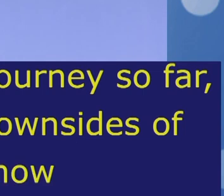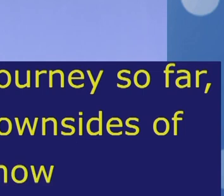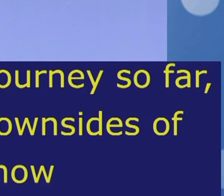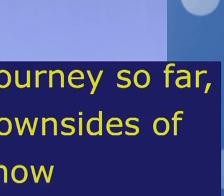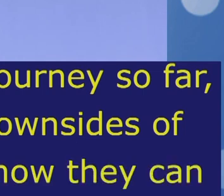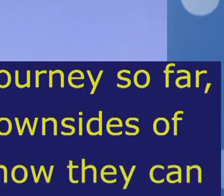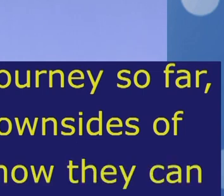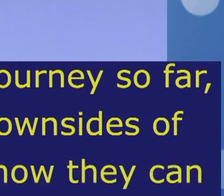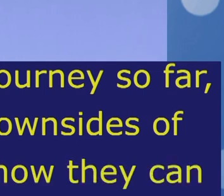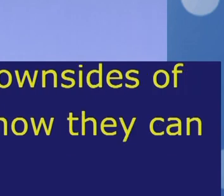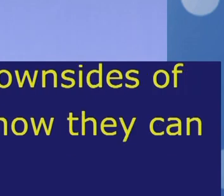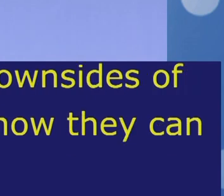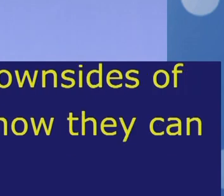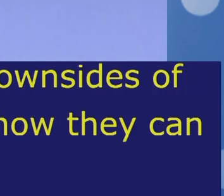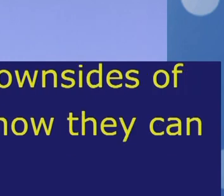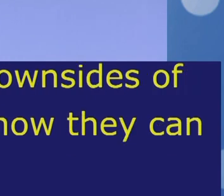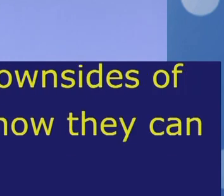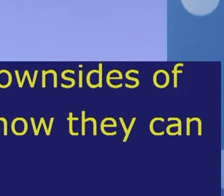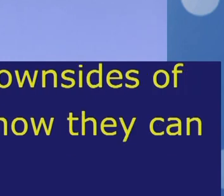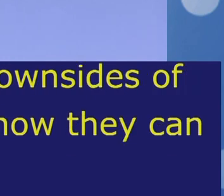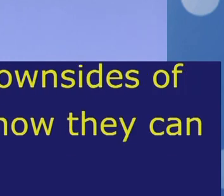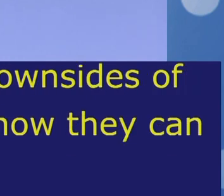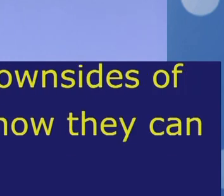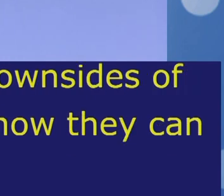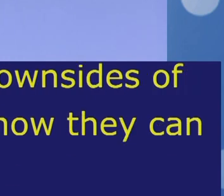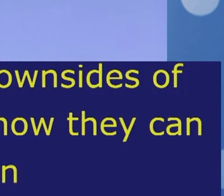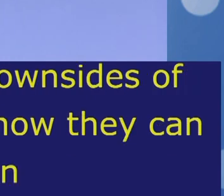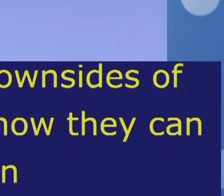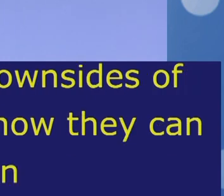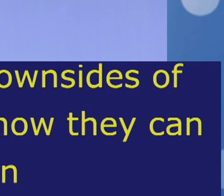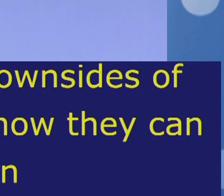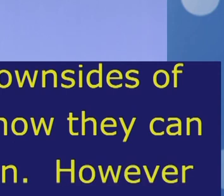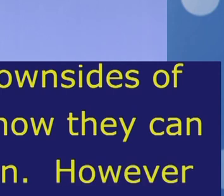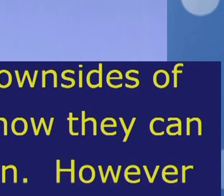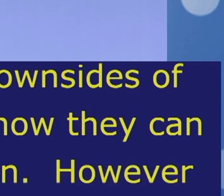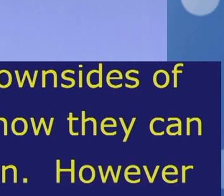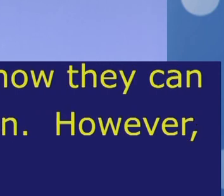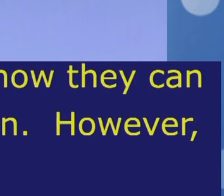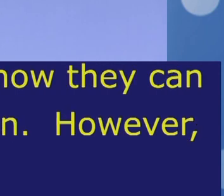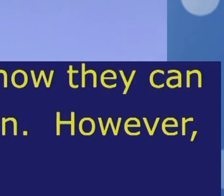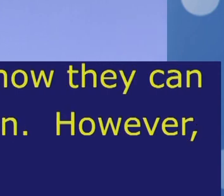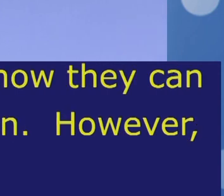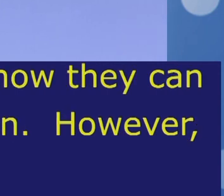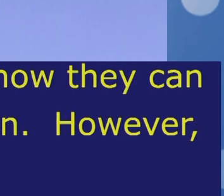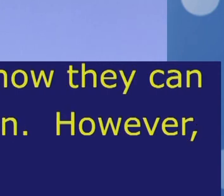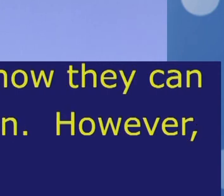我和我的夫人都组织了，我们组织了一个公司，创新公司，尤其是关